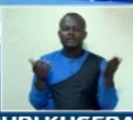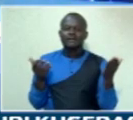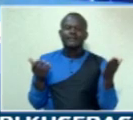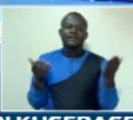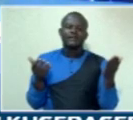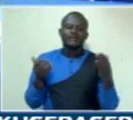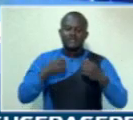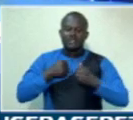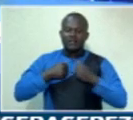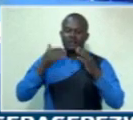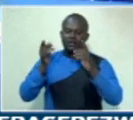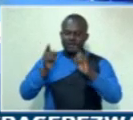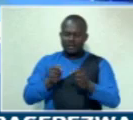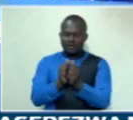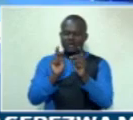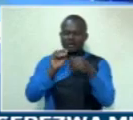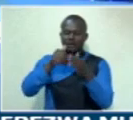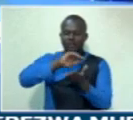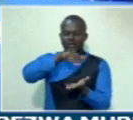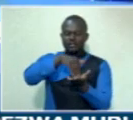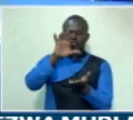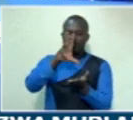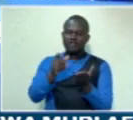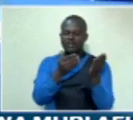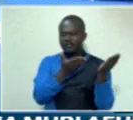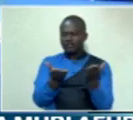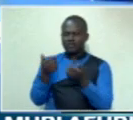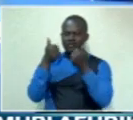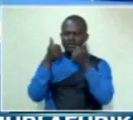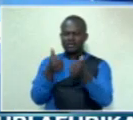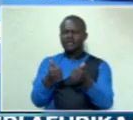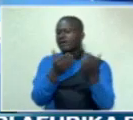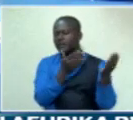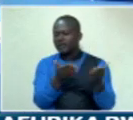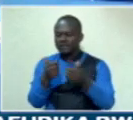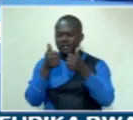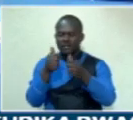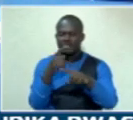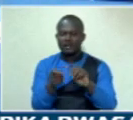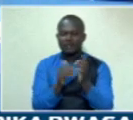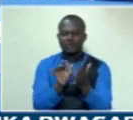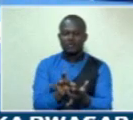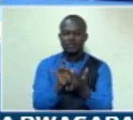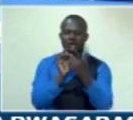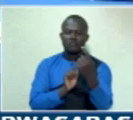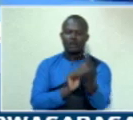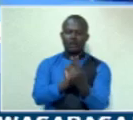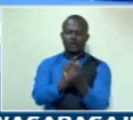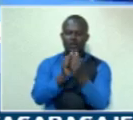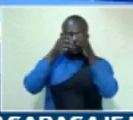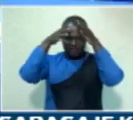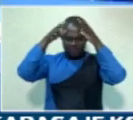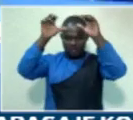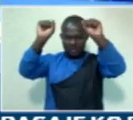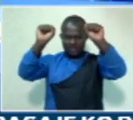abanyarwanda twahasanze ndetse n'abantu bo muri leta ya Centrafrica batwakire neza babakire neza ariko by'umwihariko mwana huye n'umukuru